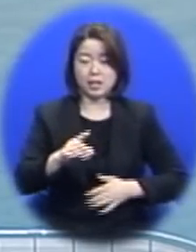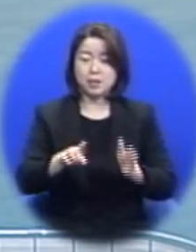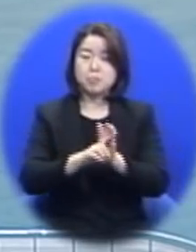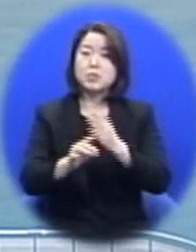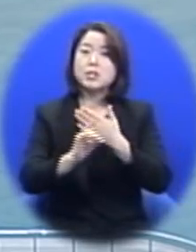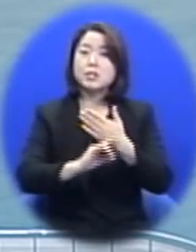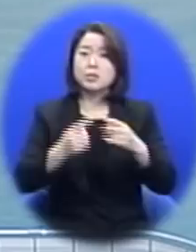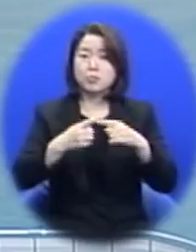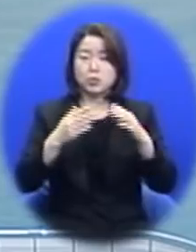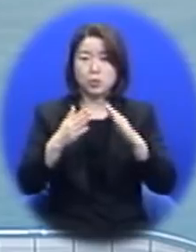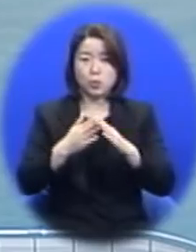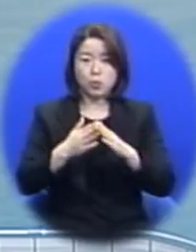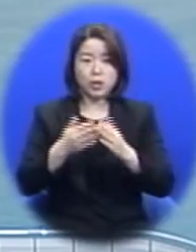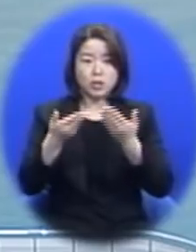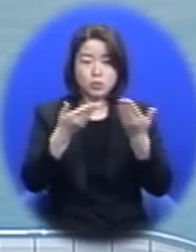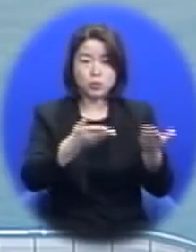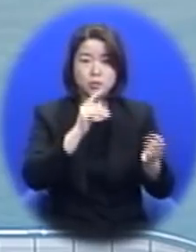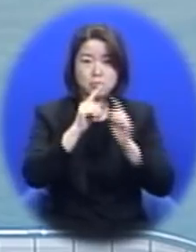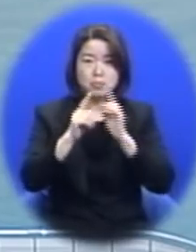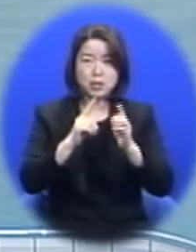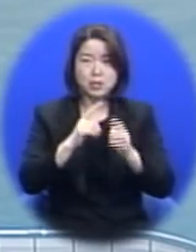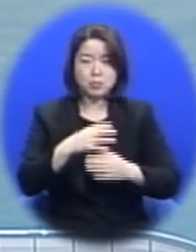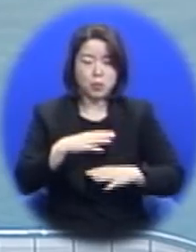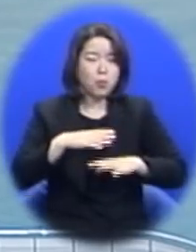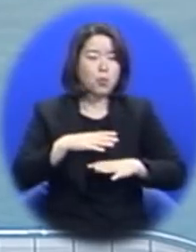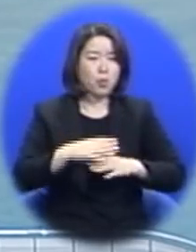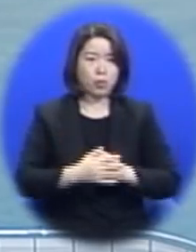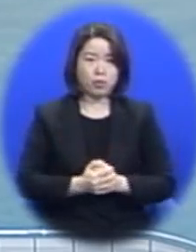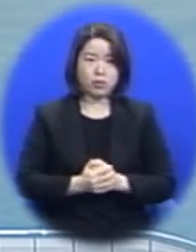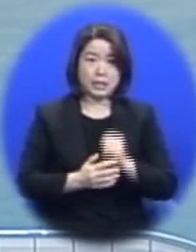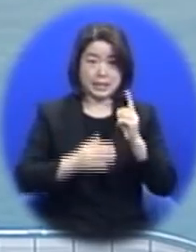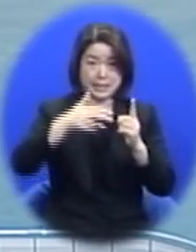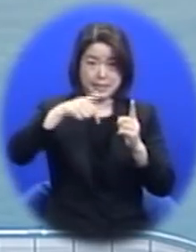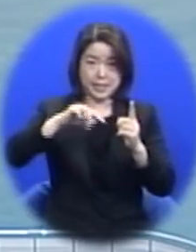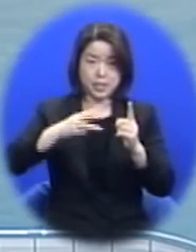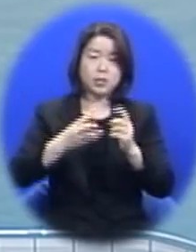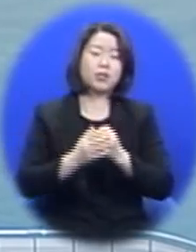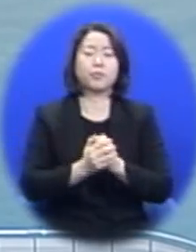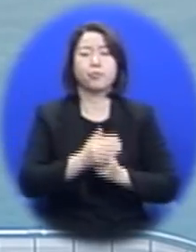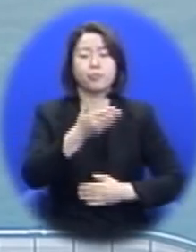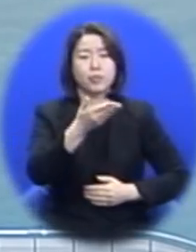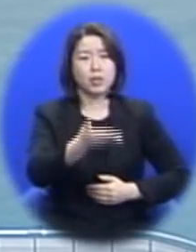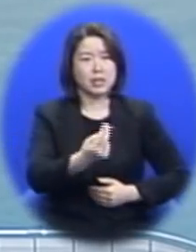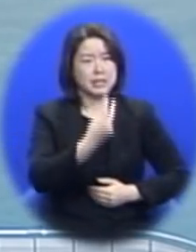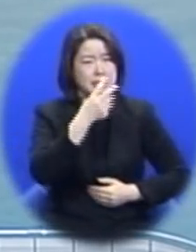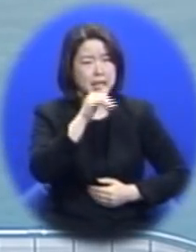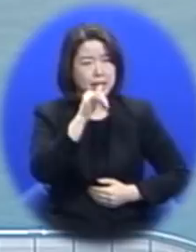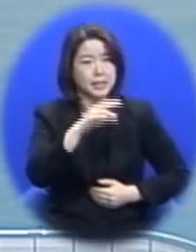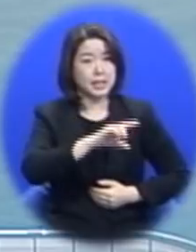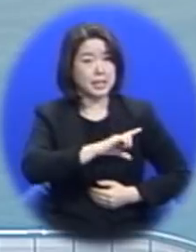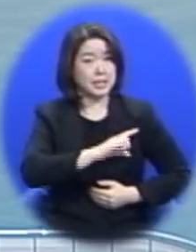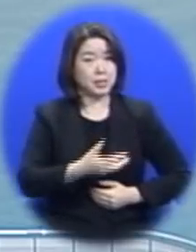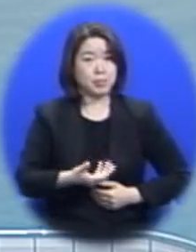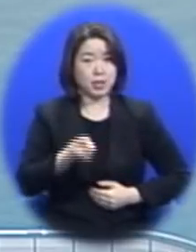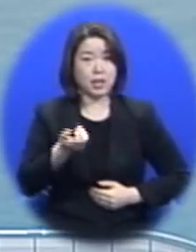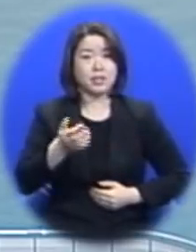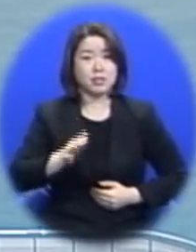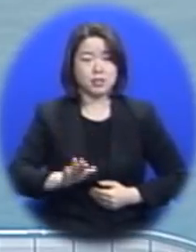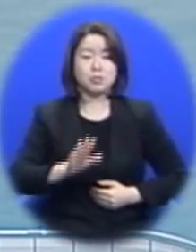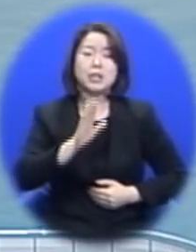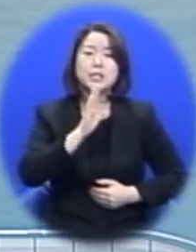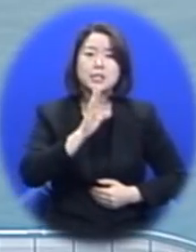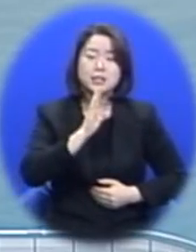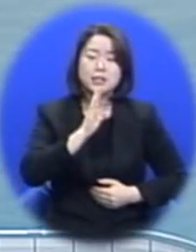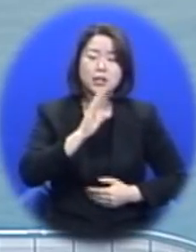섬뜩합니다. 1절 말씀에 보면 너는 살아있다는 이름은 가졌으나